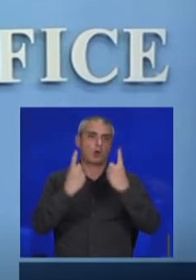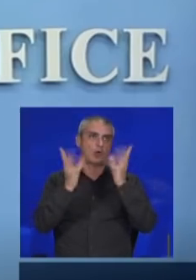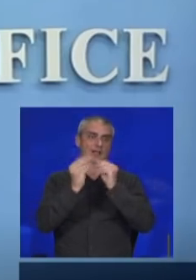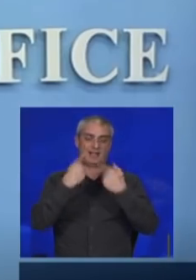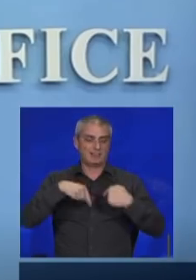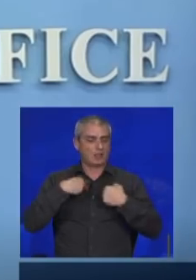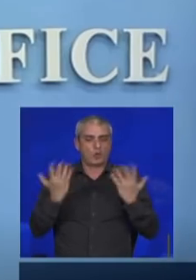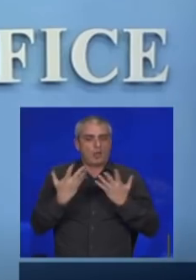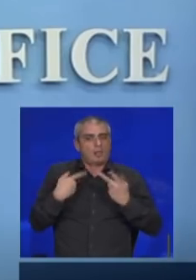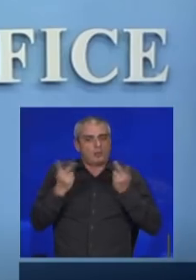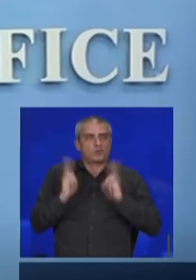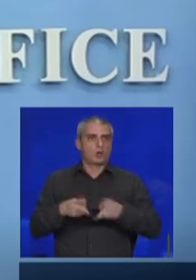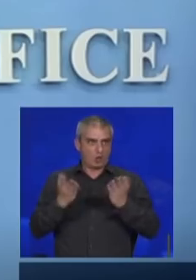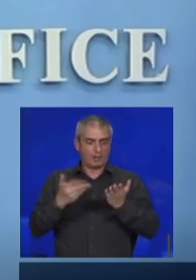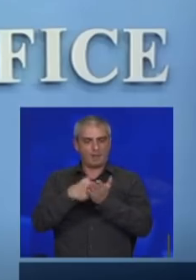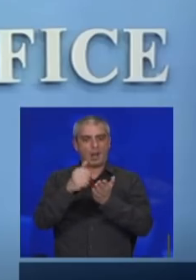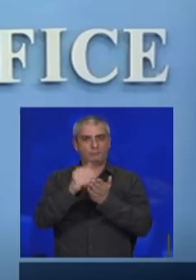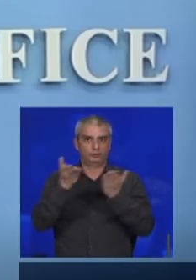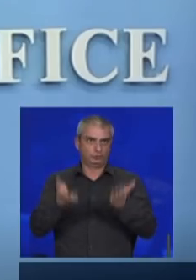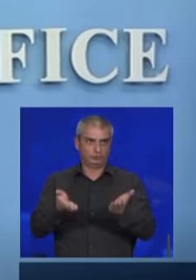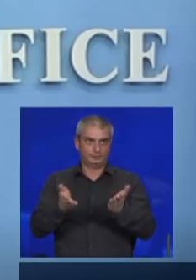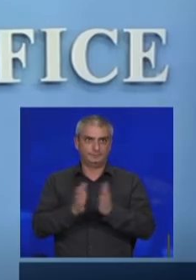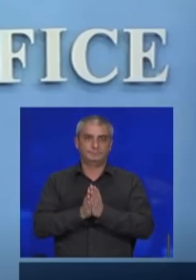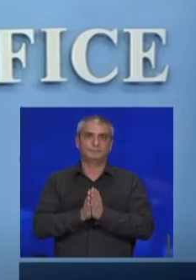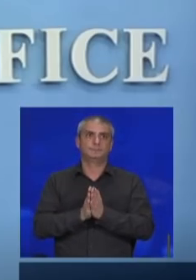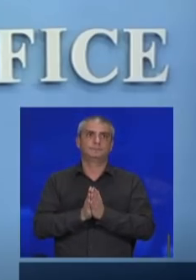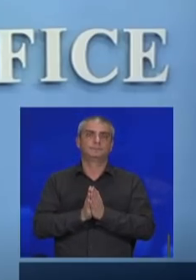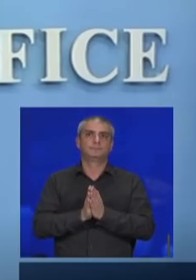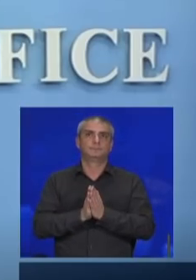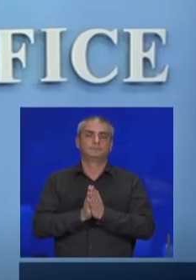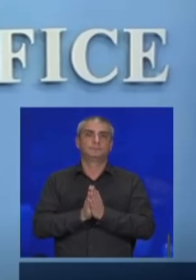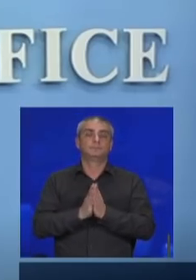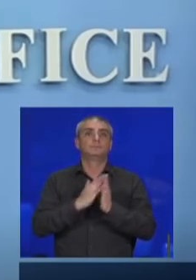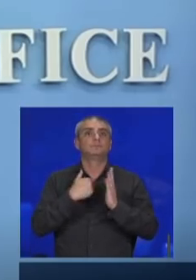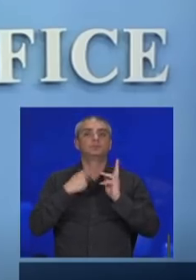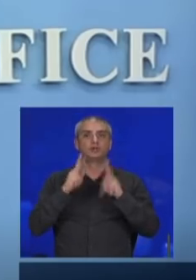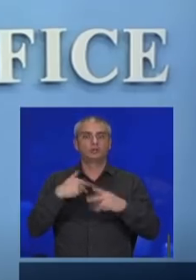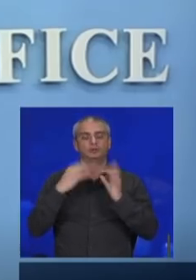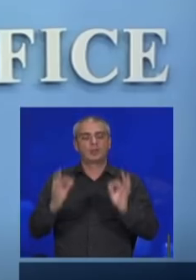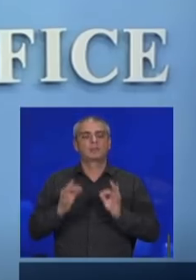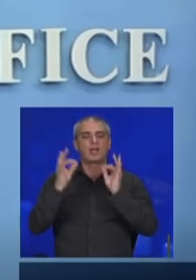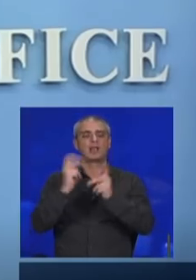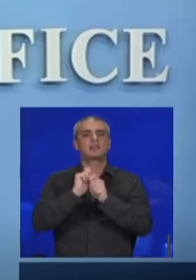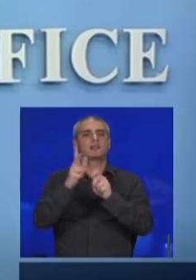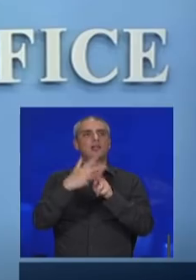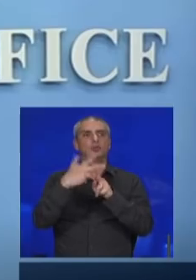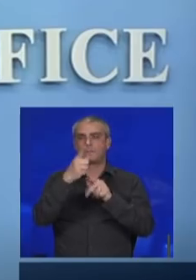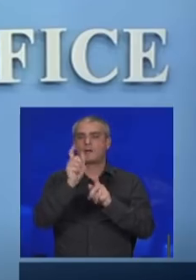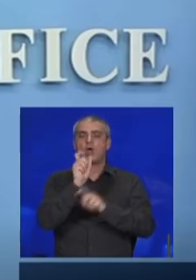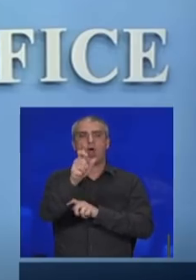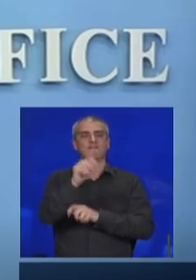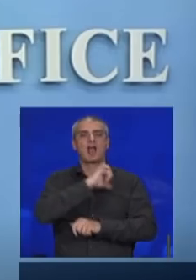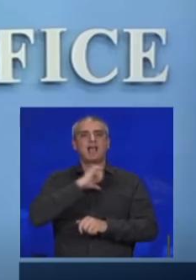יכולים להמשיך מכאן. יש לנו גם דחיית תשלומי חובה לעצמאים ועסקים